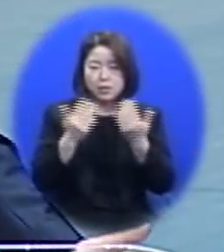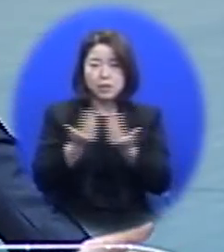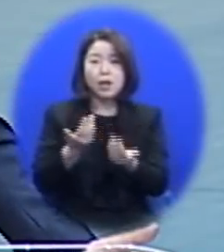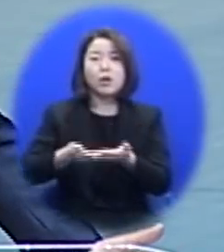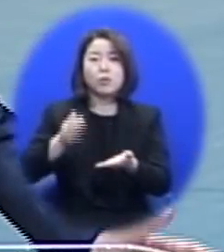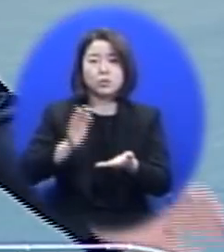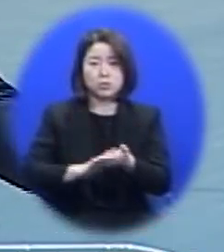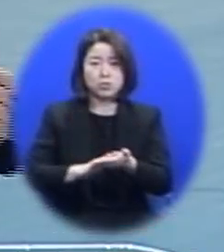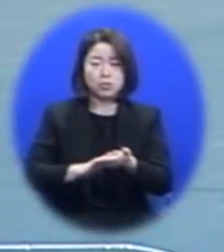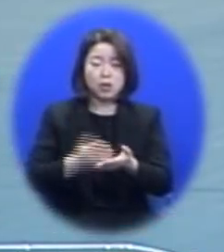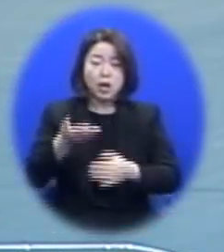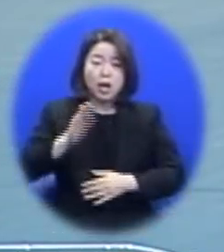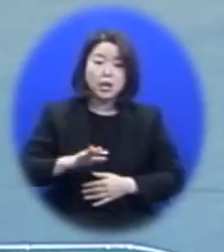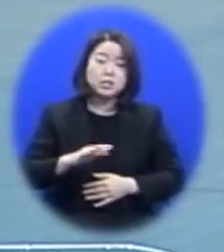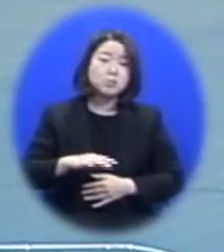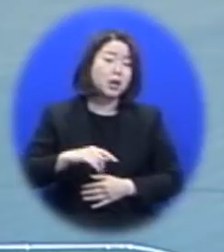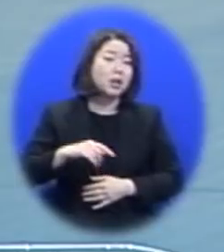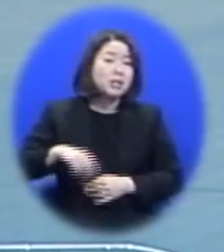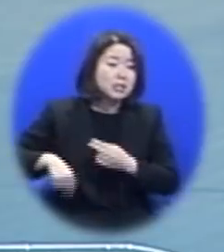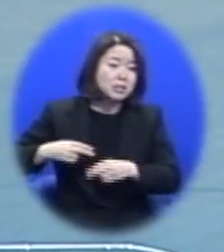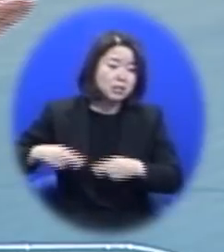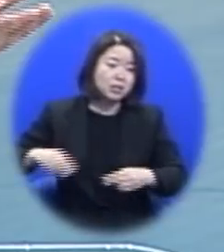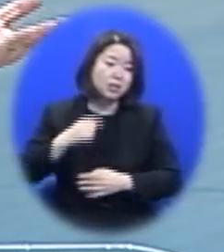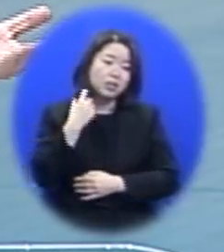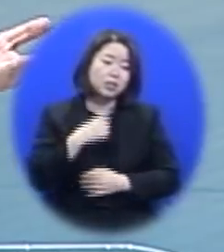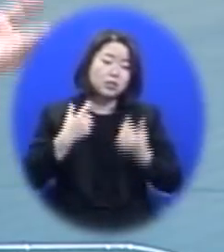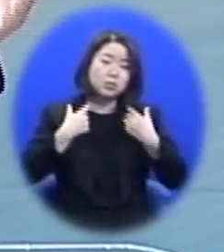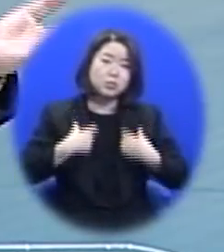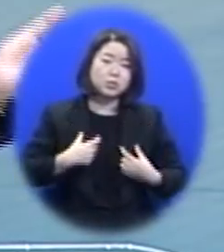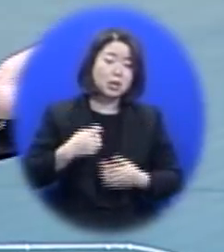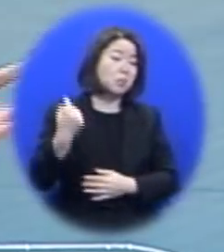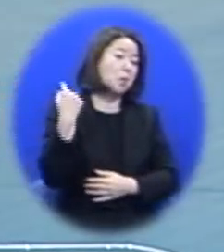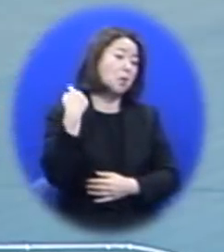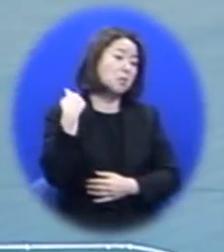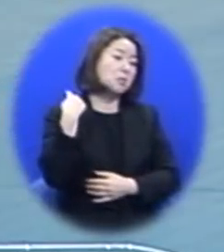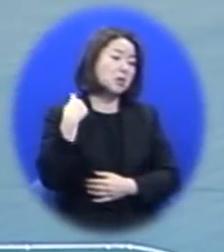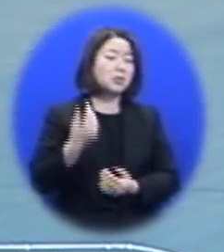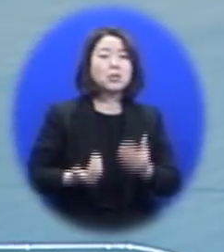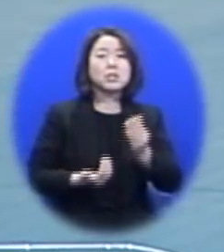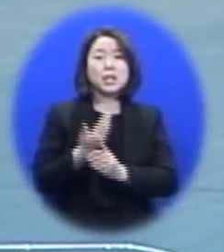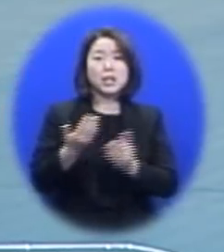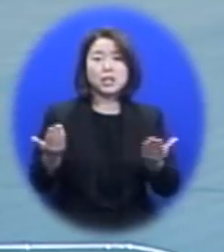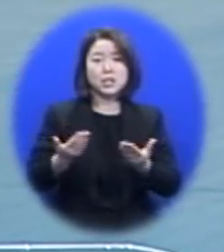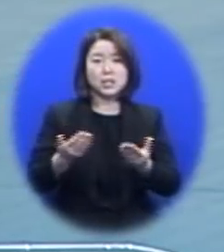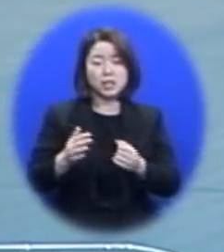뒤에서 일어난 일이기 때문에 자기는 어떤 일이 벌어졌는지 전혀 알지 못했습니다.